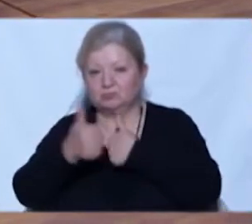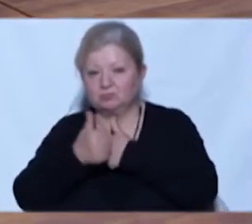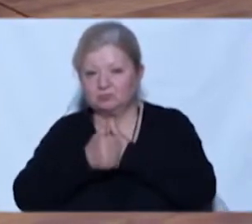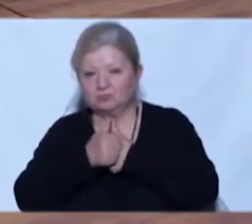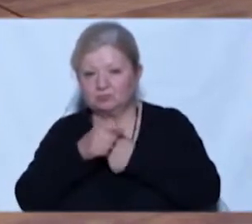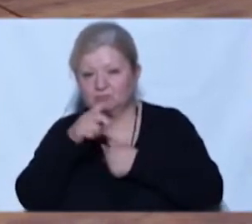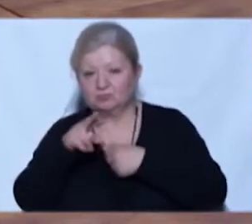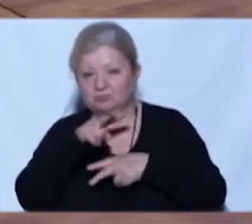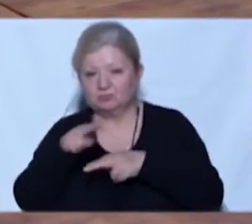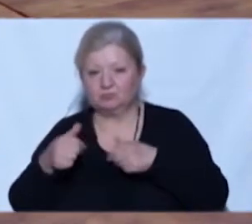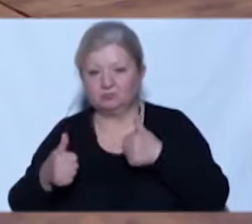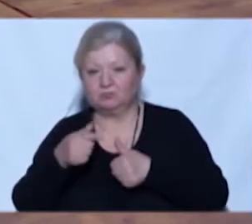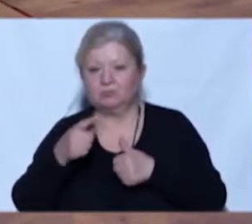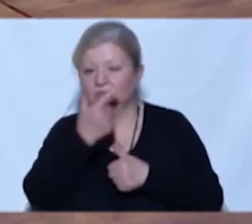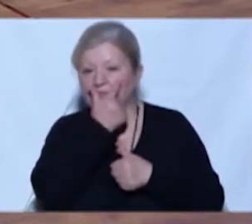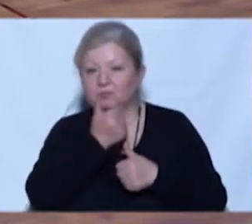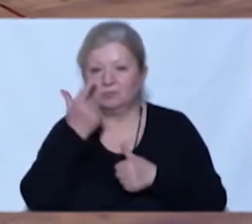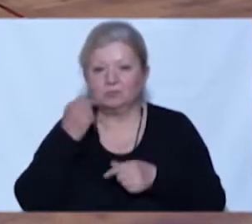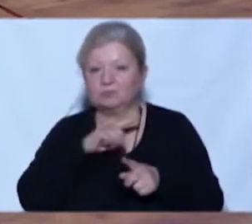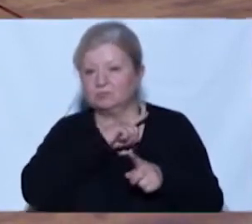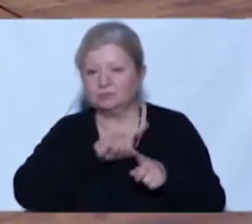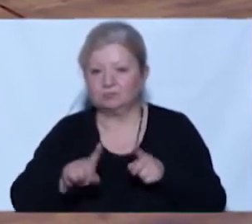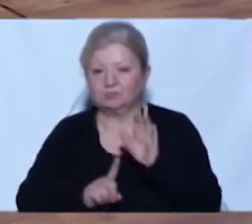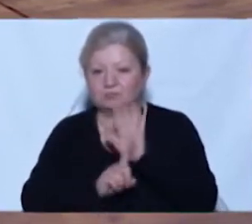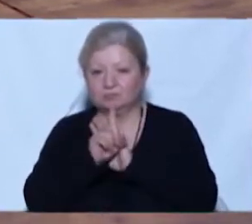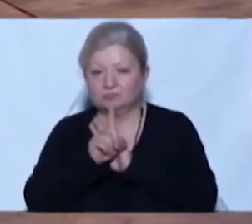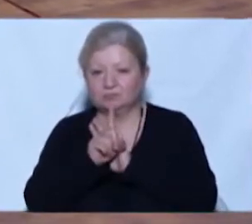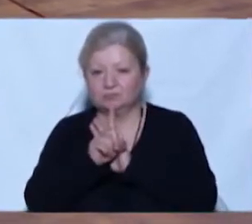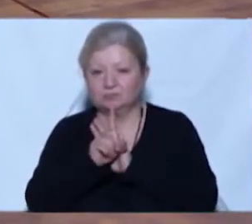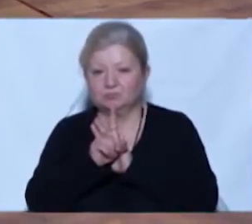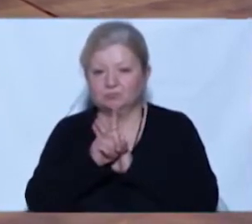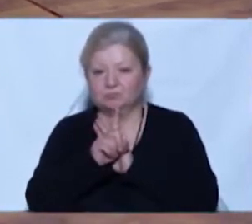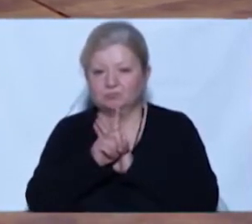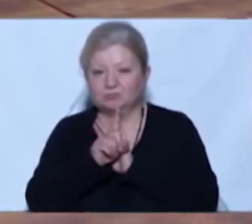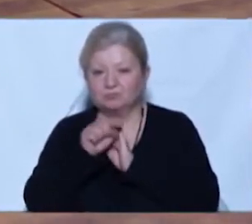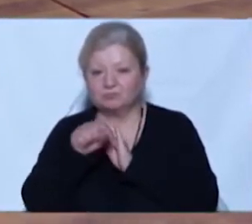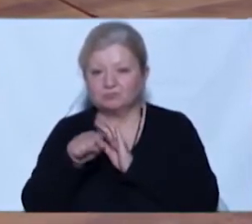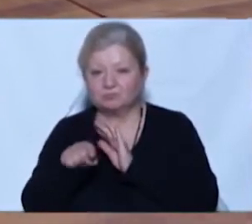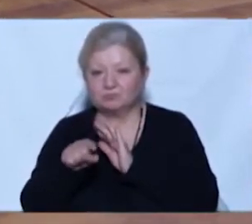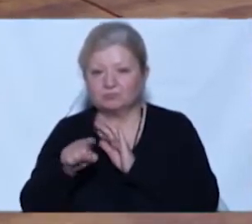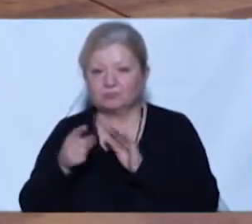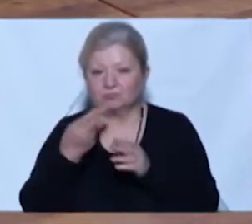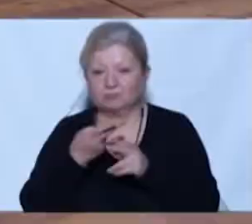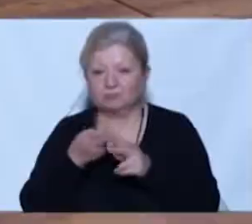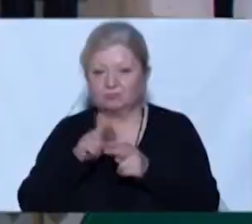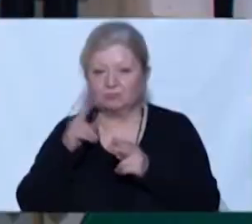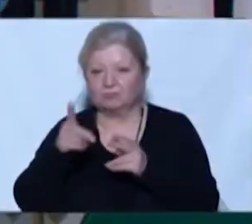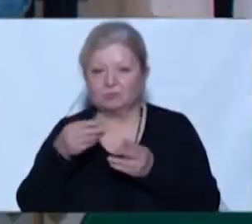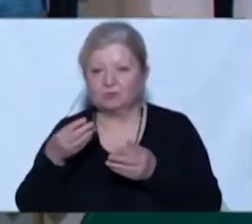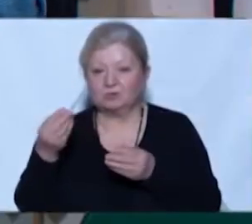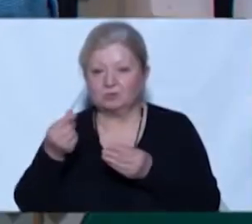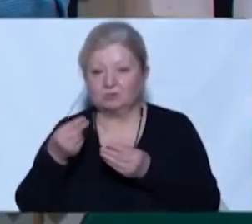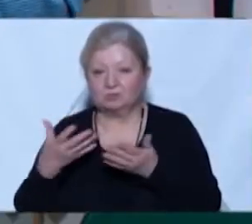უპირატესობის აღმოსაფრთხოლად ესპანეთმა სასწრაფოდ დაიწყო ზონების მიღება და აი ამის გამო დააფინანსეს ესპანელმა